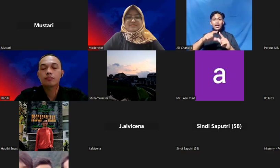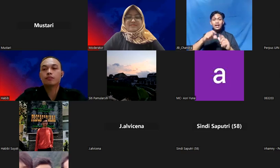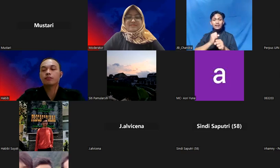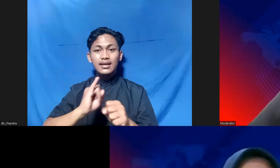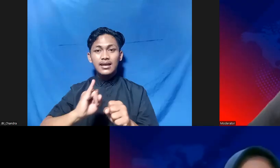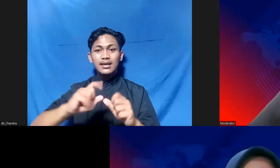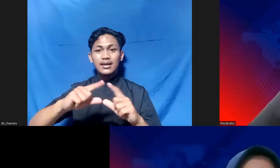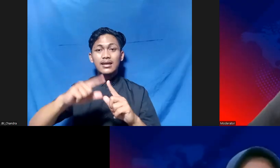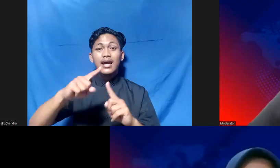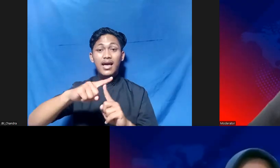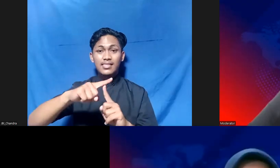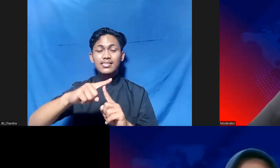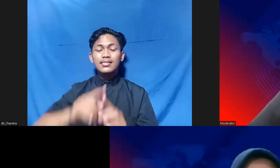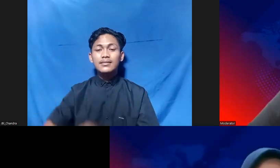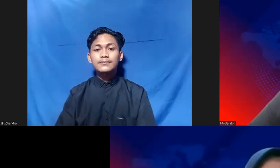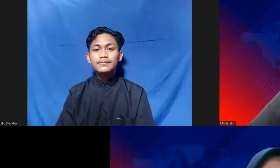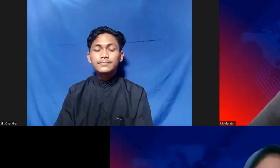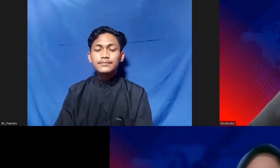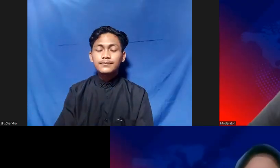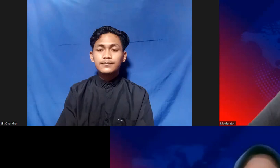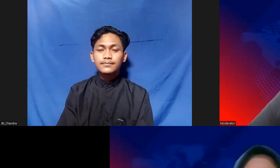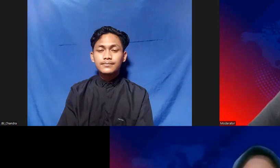dicentang extrude biografi